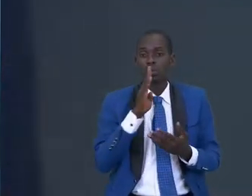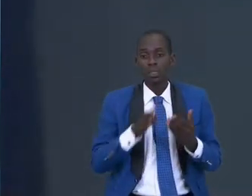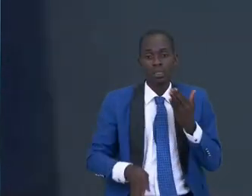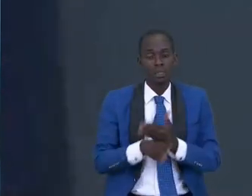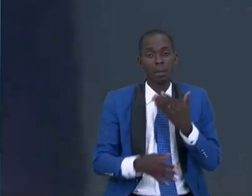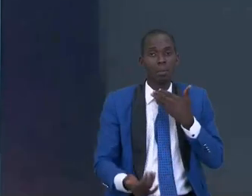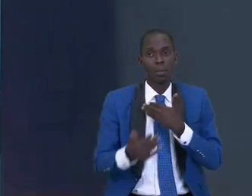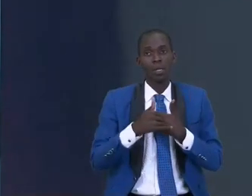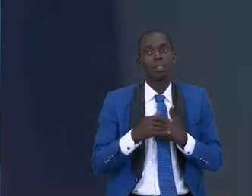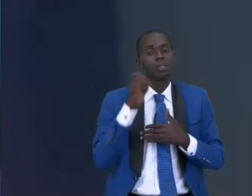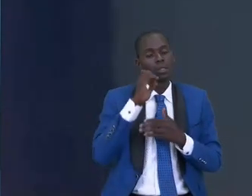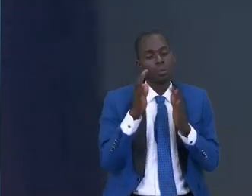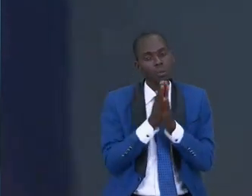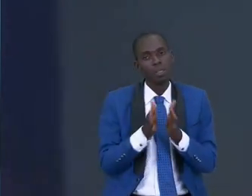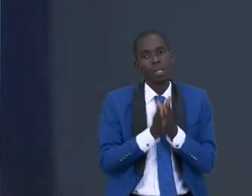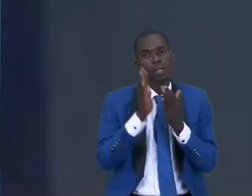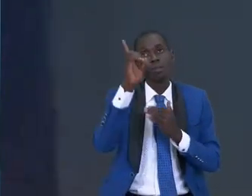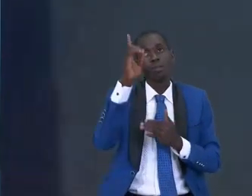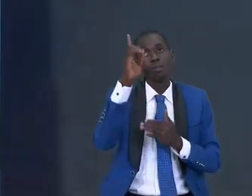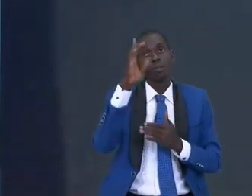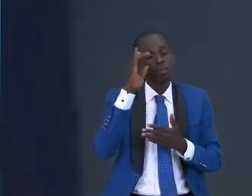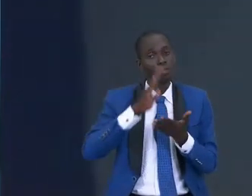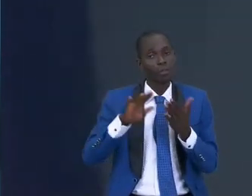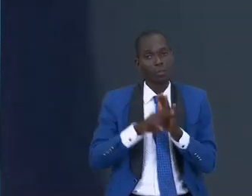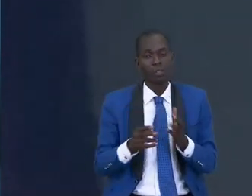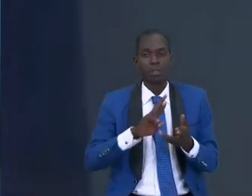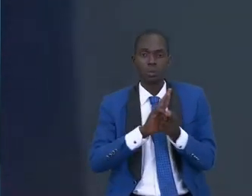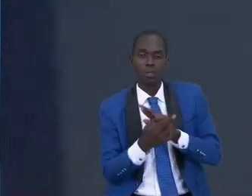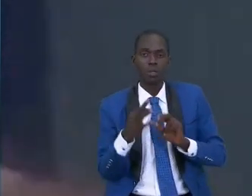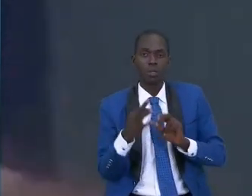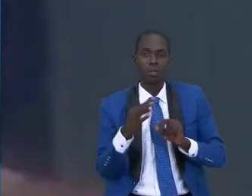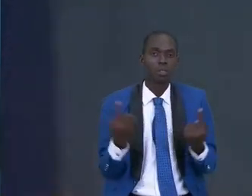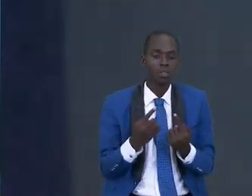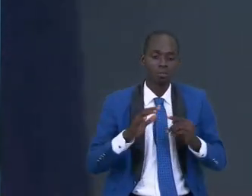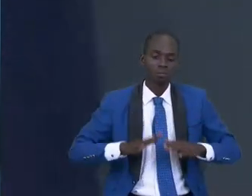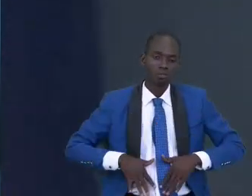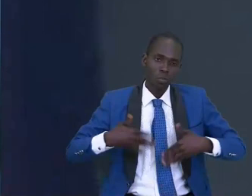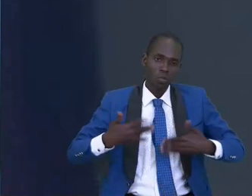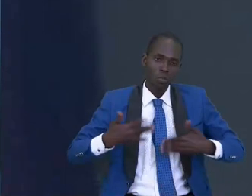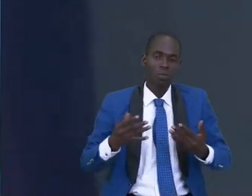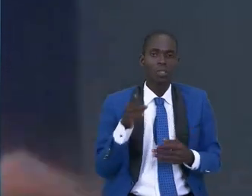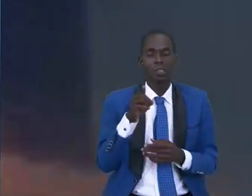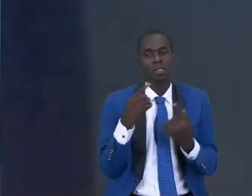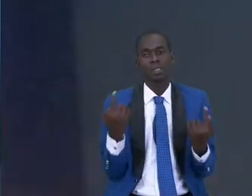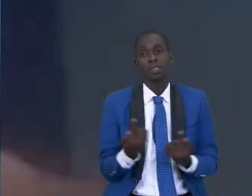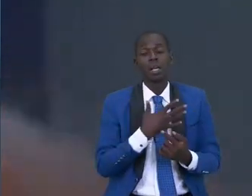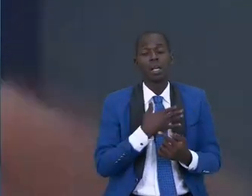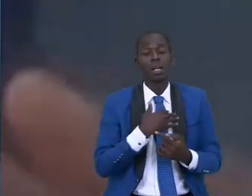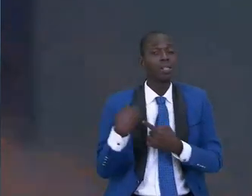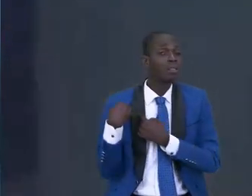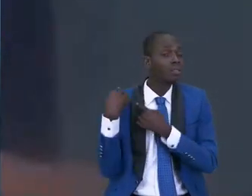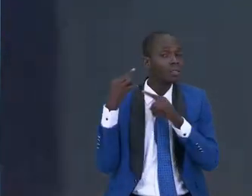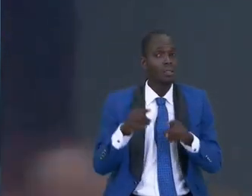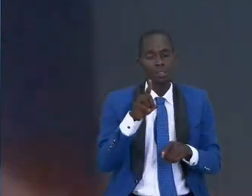me menaçait d'être déporté. J'ai apporté mon cas à Dieu. Je me suis repenti de